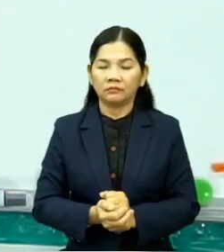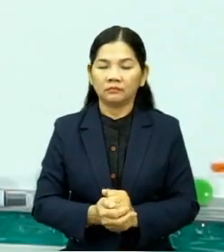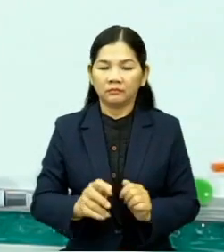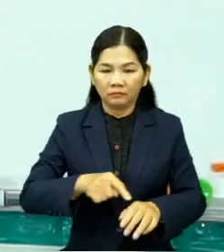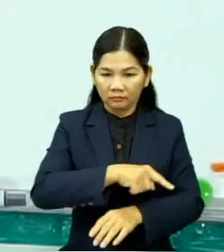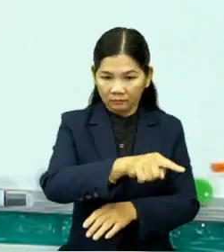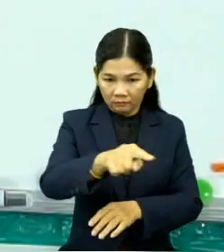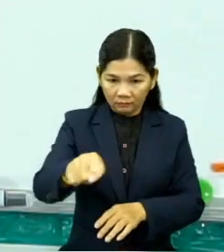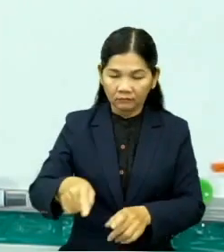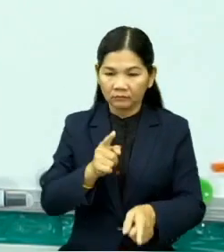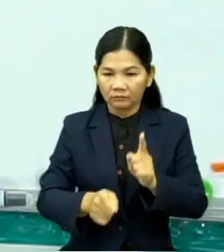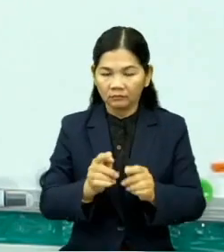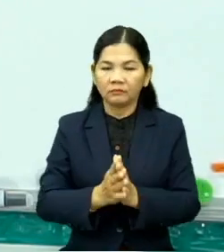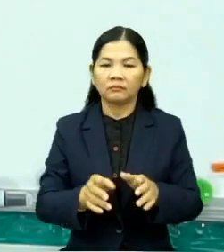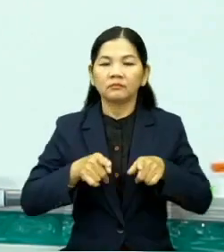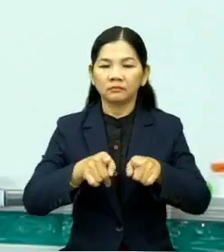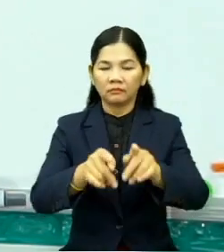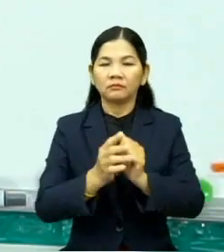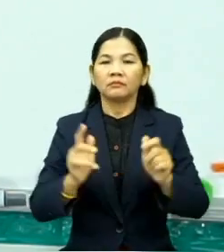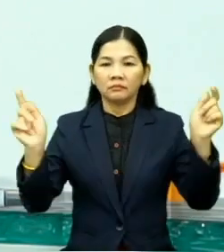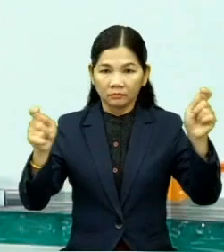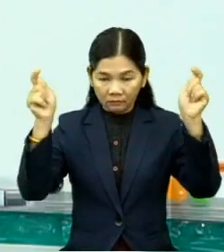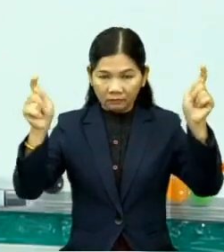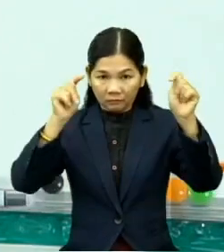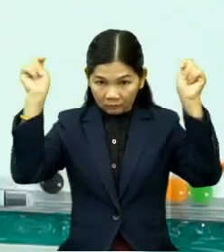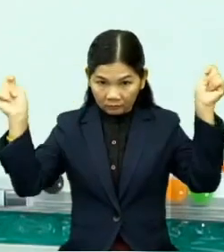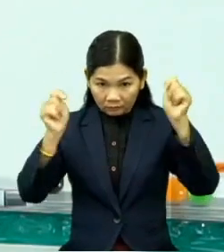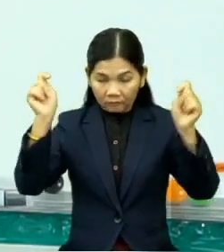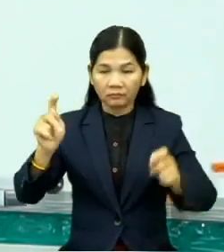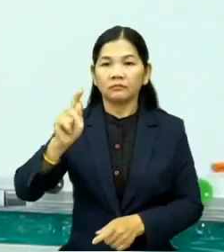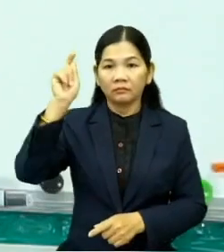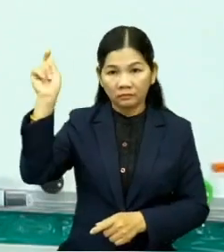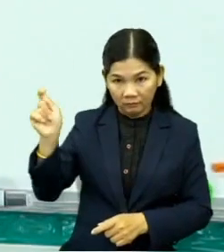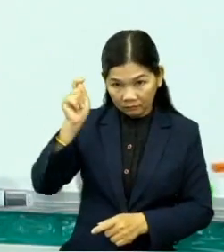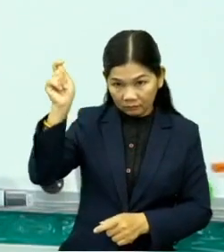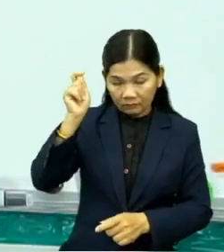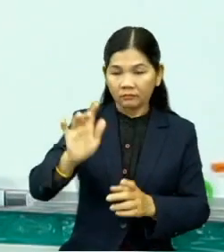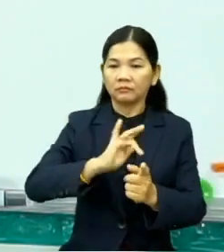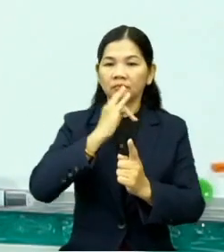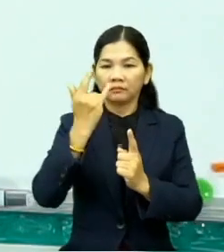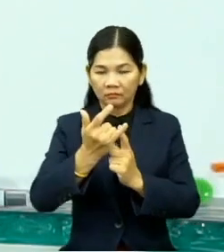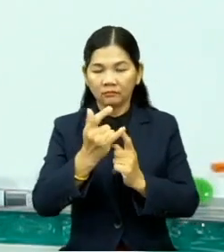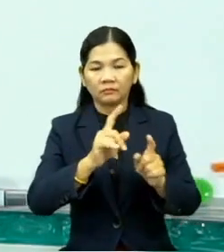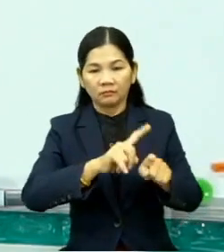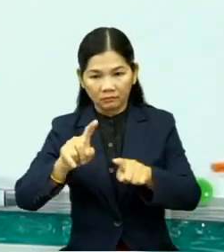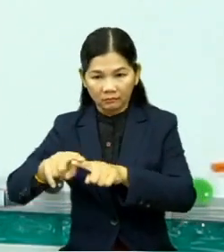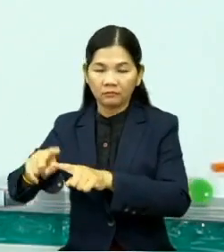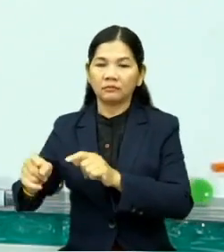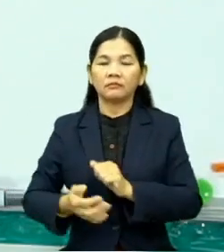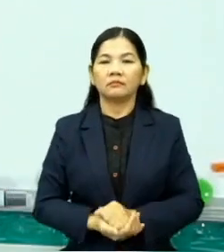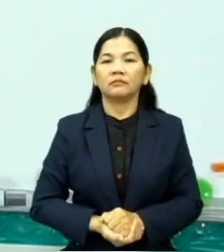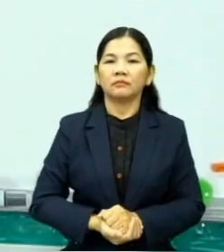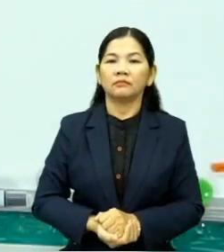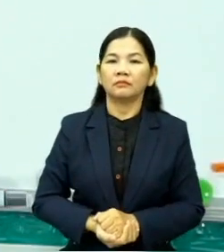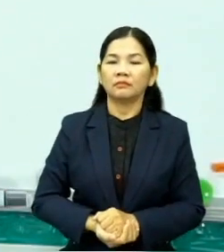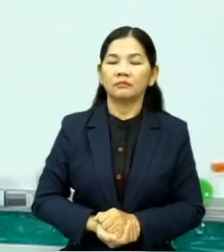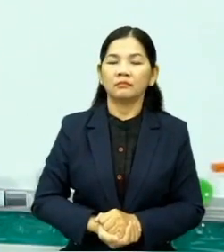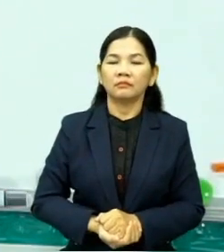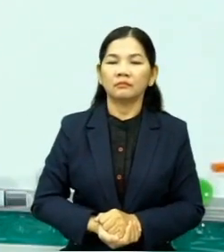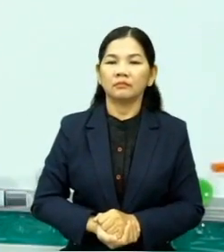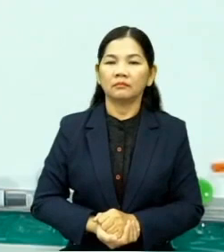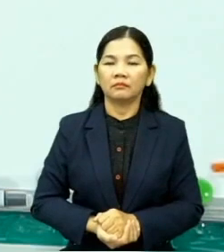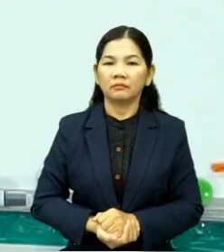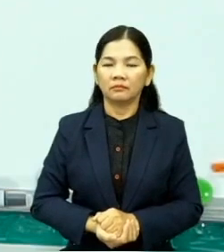ភ្លេងស្របតាមពិធីបុណ្យប្រពៃណីផ្សេងៗ